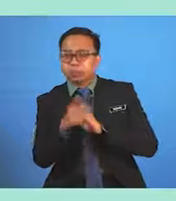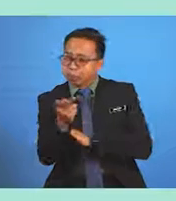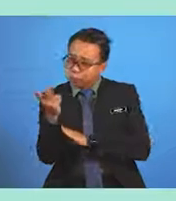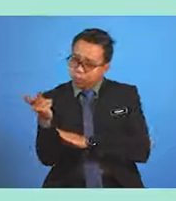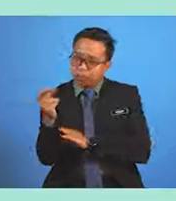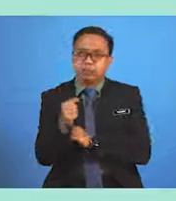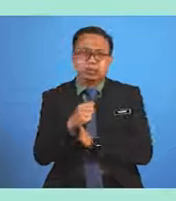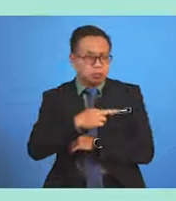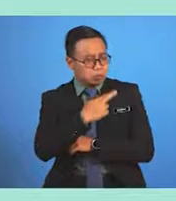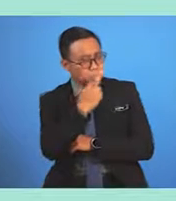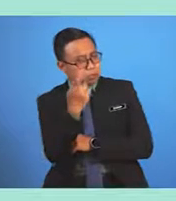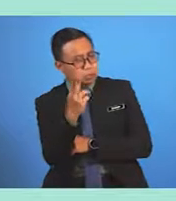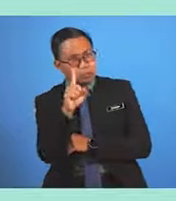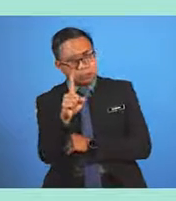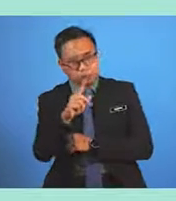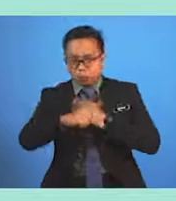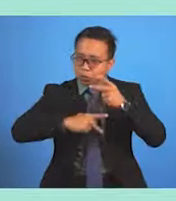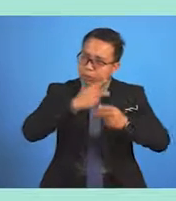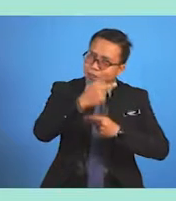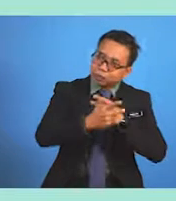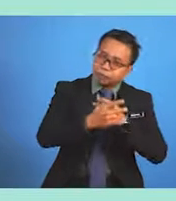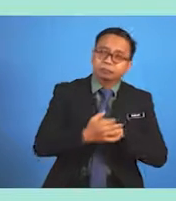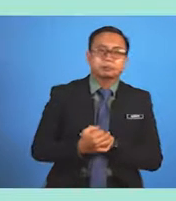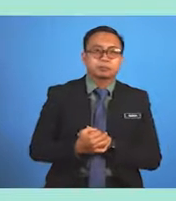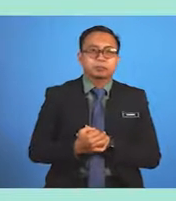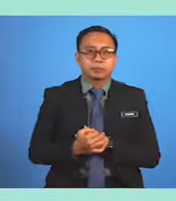serta kerugian sesuatu projek.